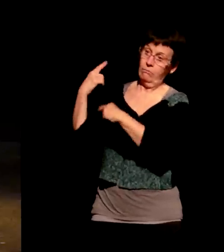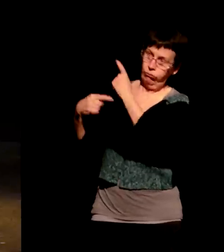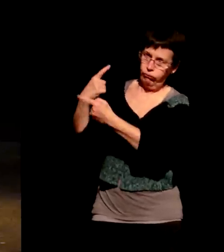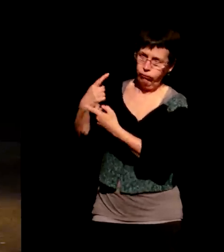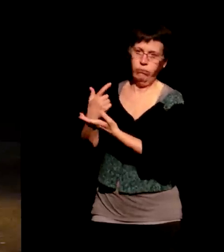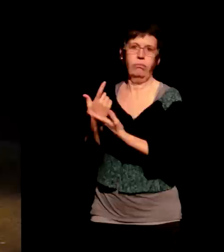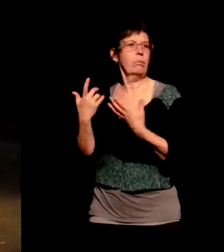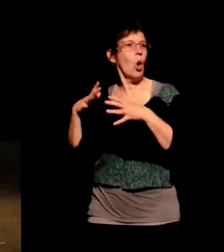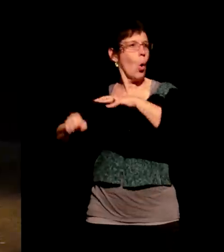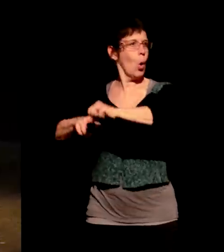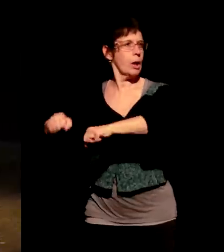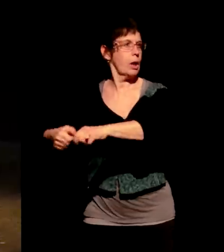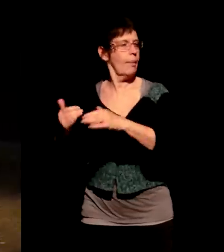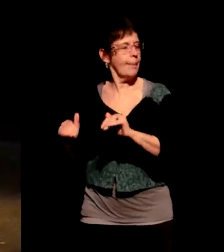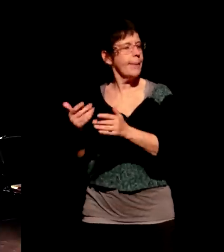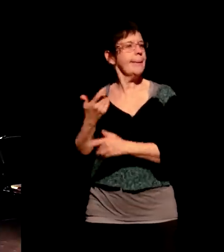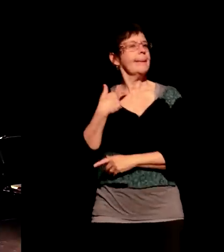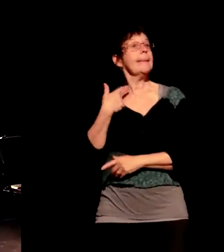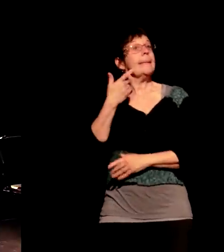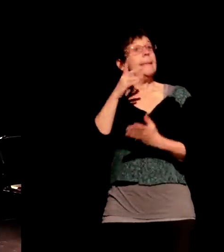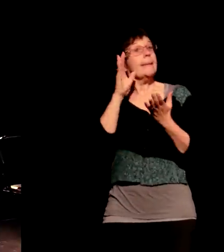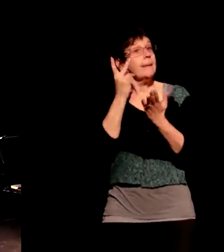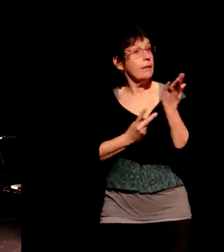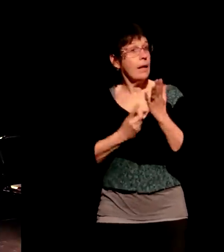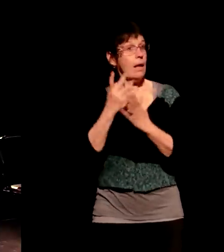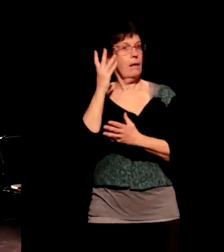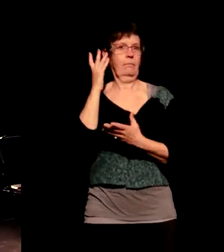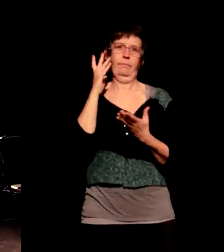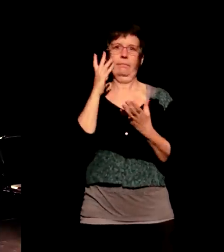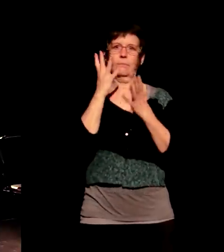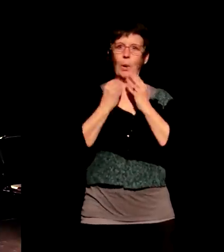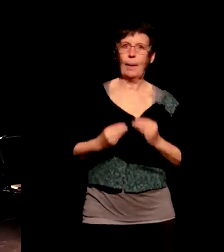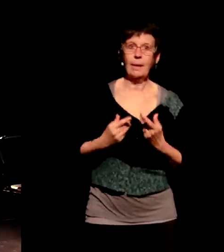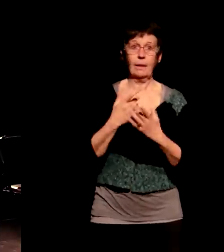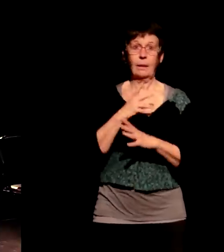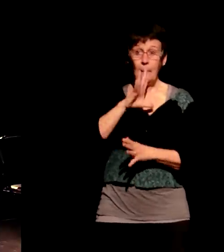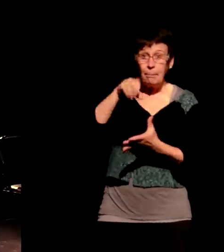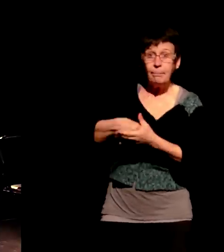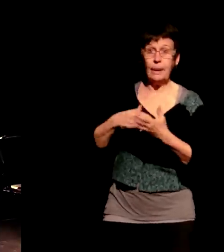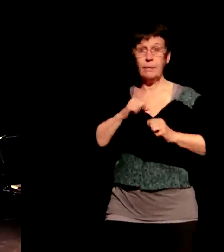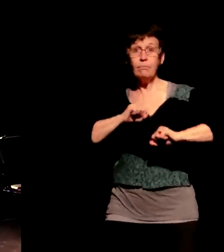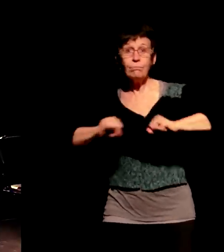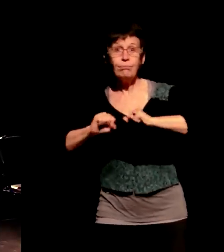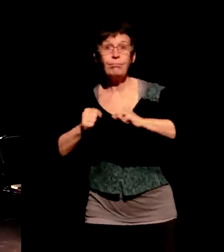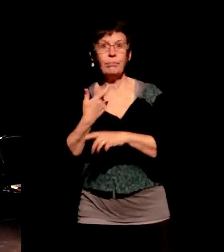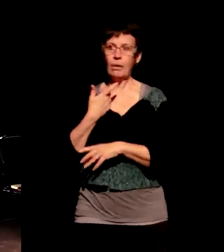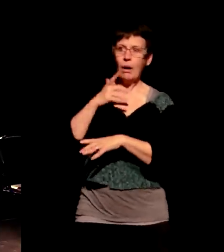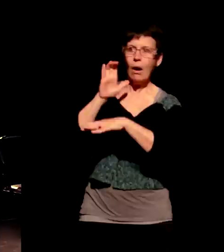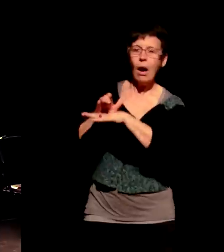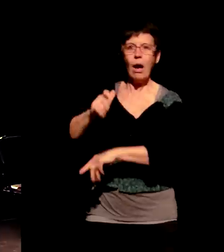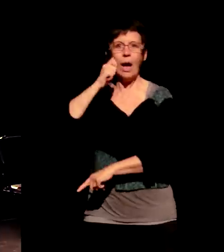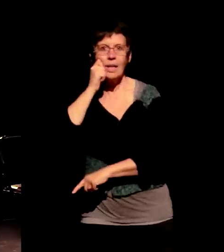ces caricatures à ce moment-là de l'histoire participe ou pas de cette mécanique raciste et de la construction d'un ennemi intérieur, de gens qui